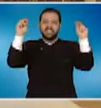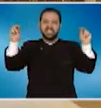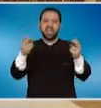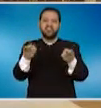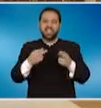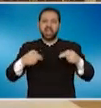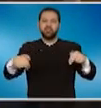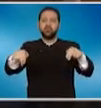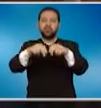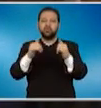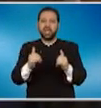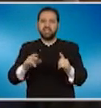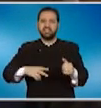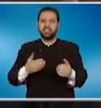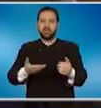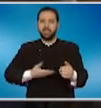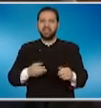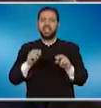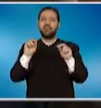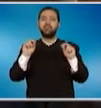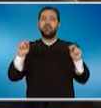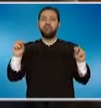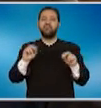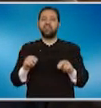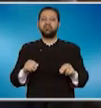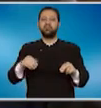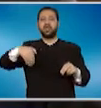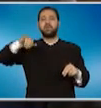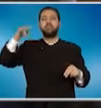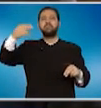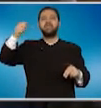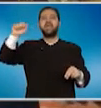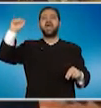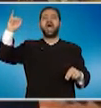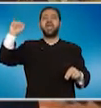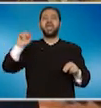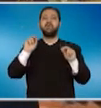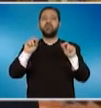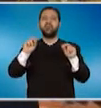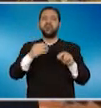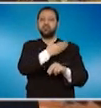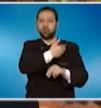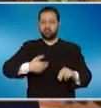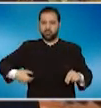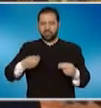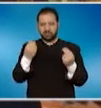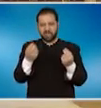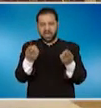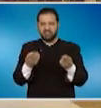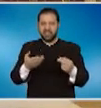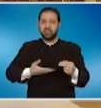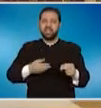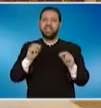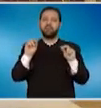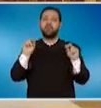dr. Mihai Burlacu, de la Facultatea de Teologie Ortodoxă Iustinian Patriarhul din București. Bine ați revenit,